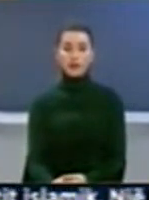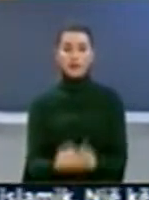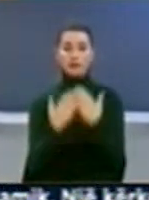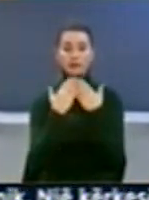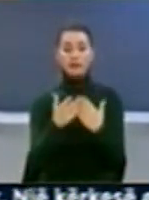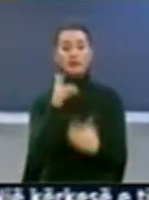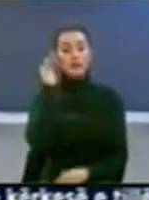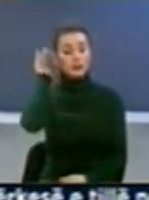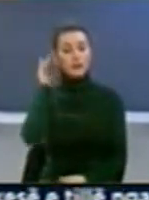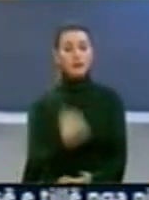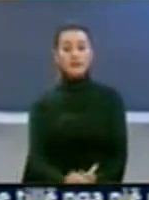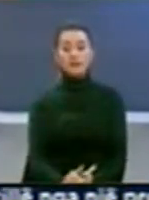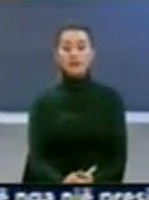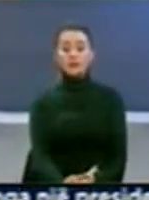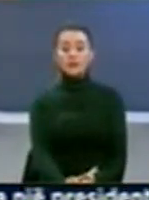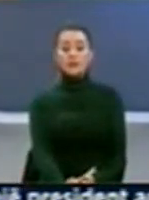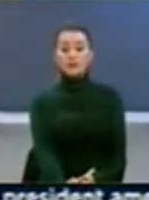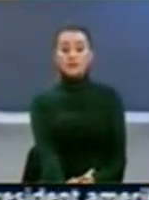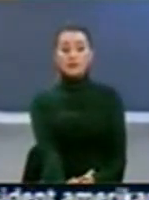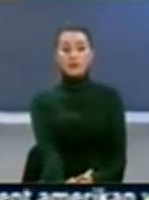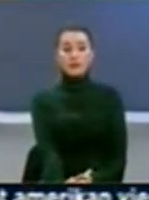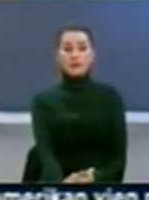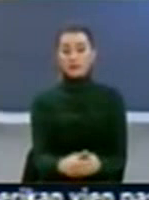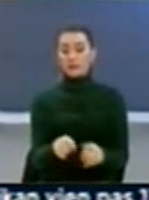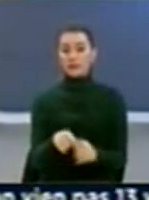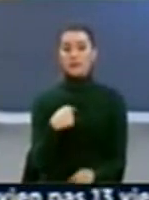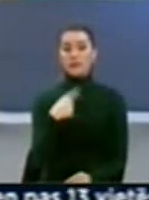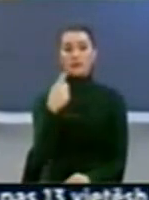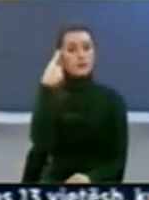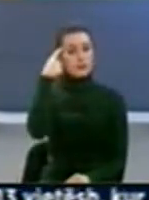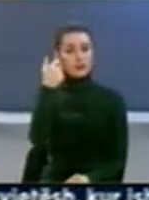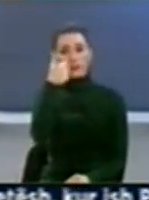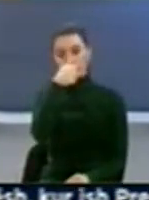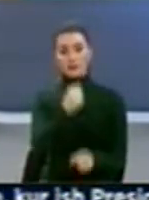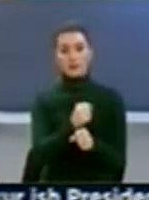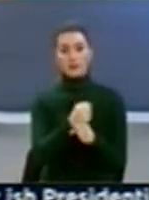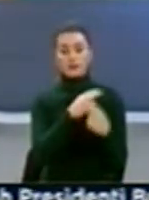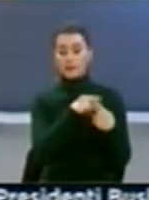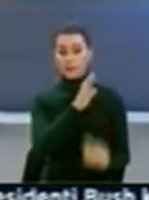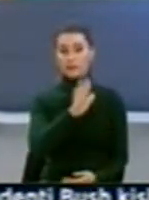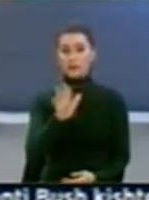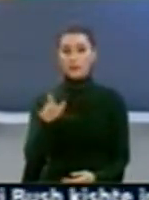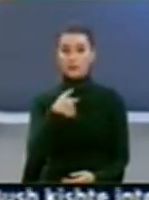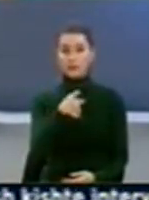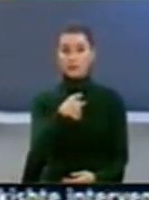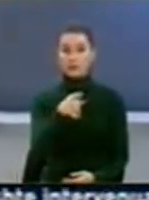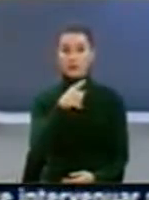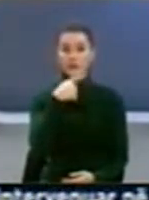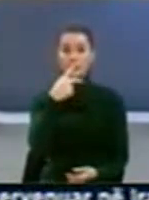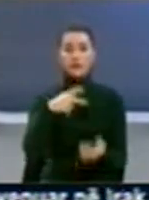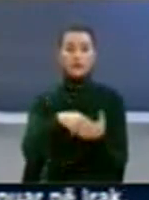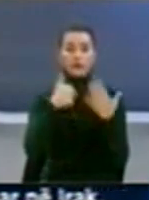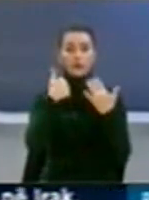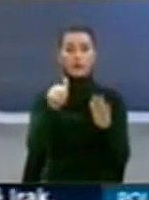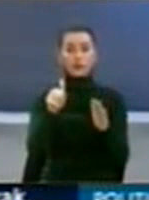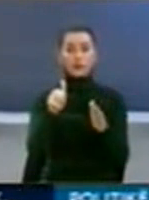Faleminderit ministër. Edhe ju edhe ne e dim çfarë është roli i tyre dhe faleminderit për pyetjen. Ju thatë se në vitin